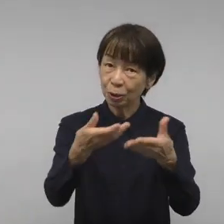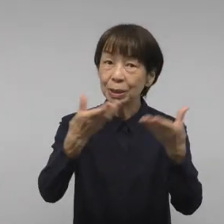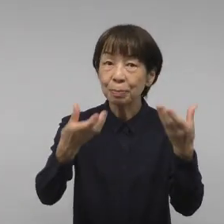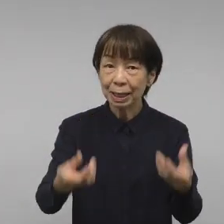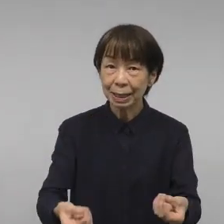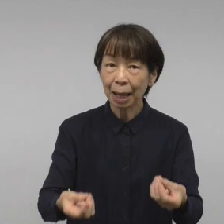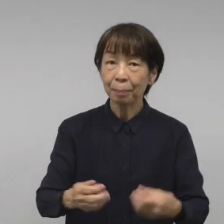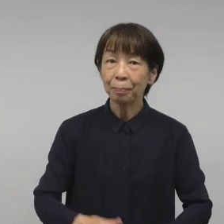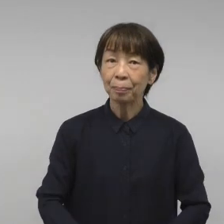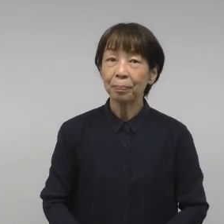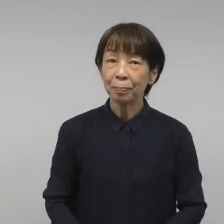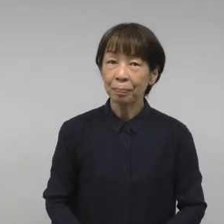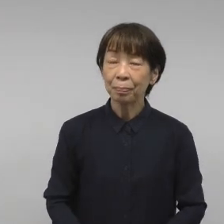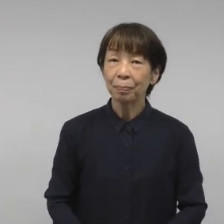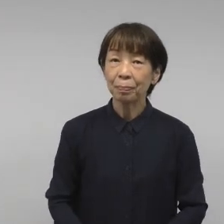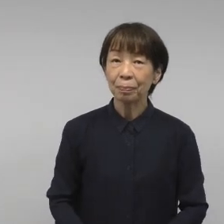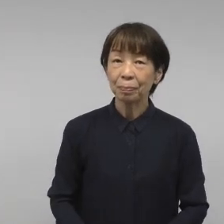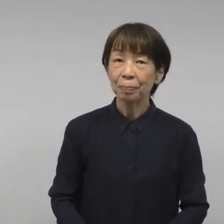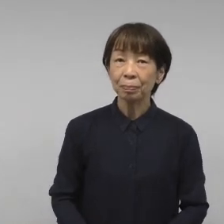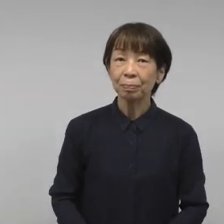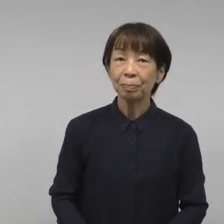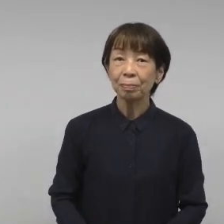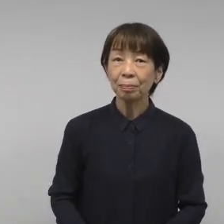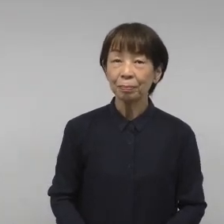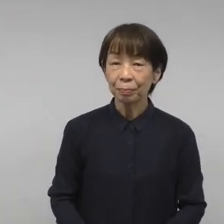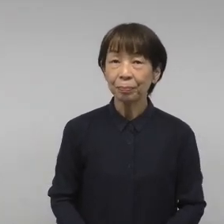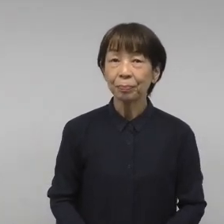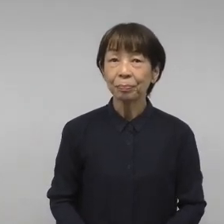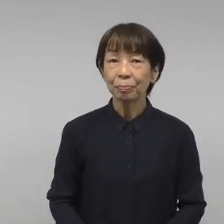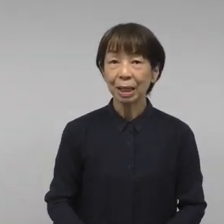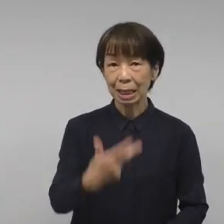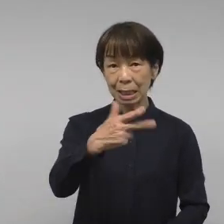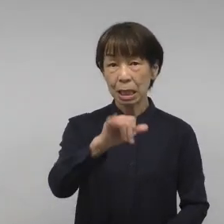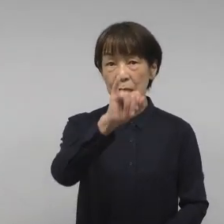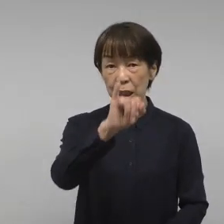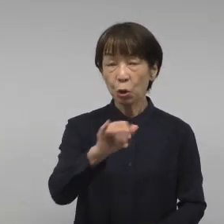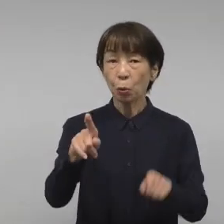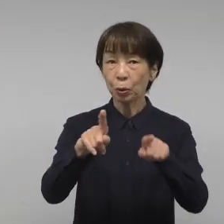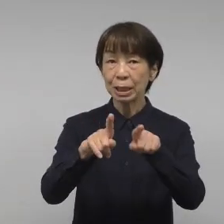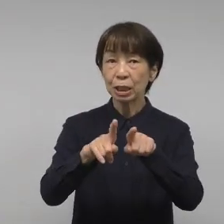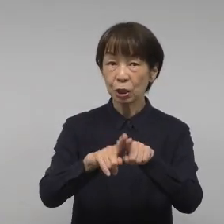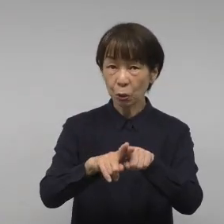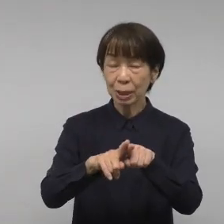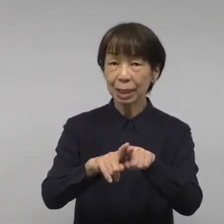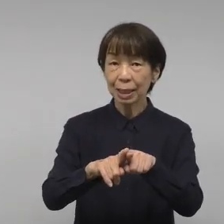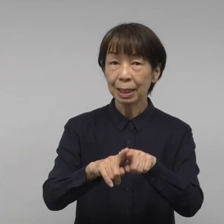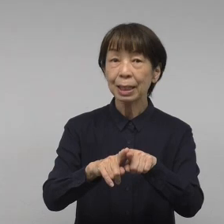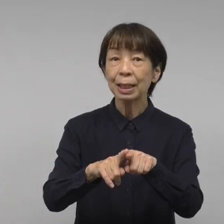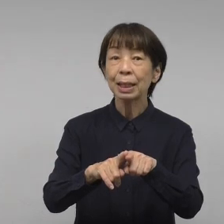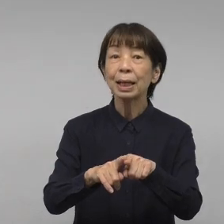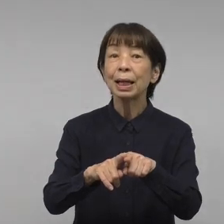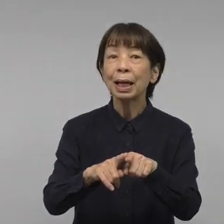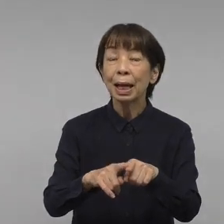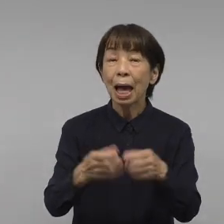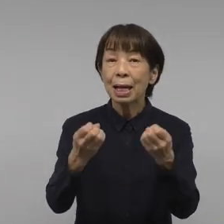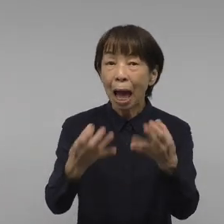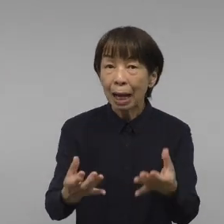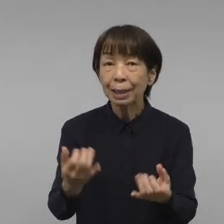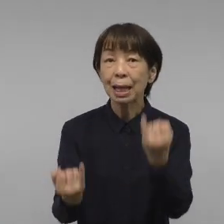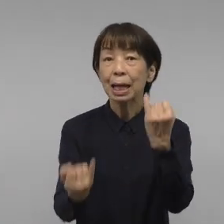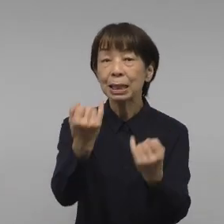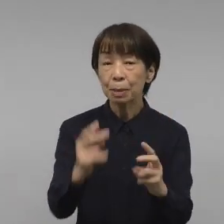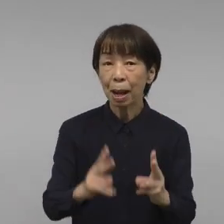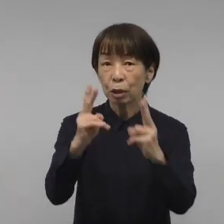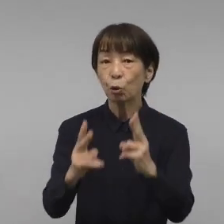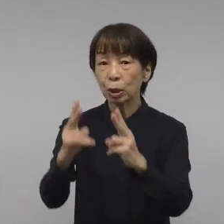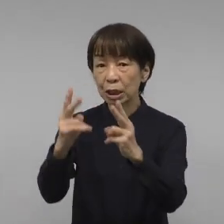。そして、ビニス市長とともにですね、 新たな姉妹都市の宣言書の